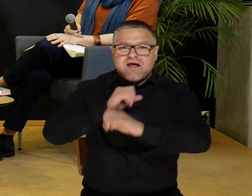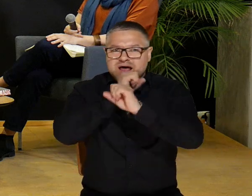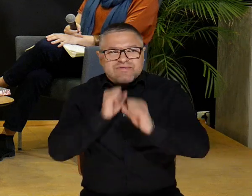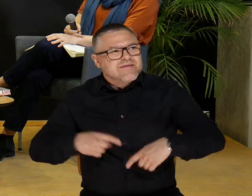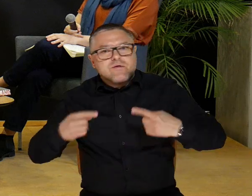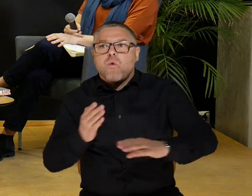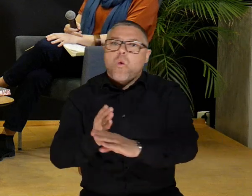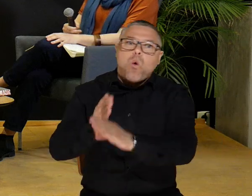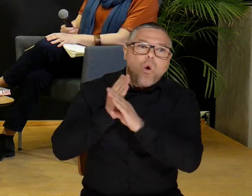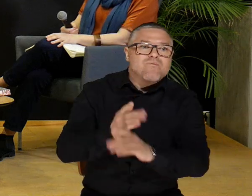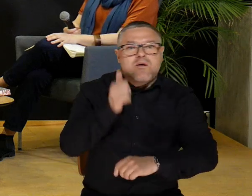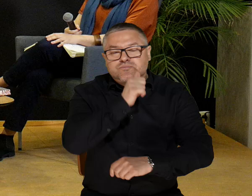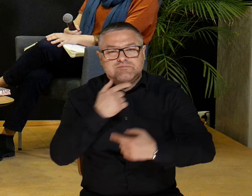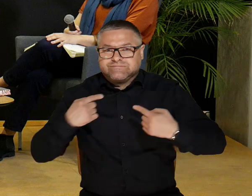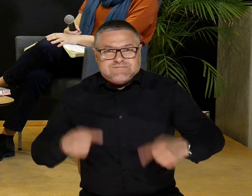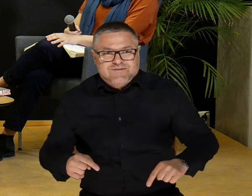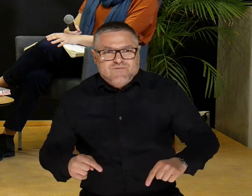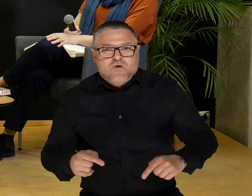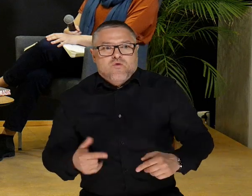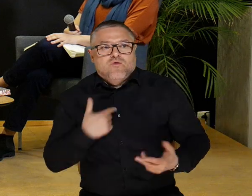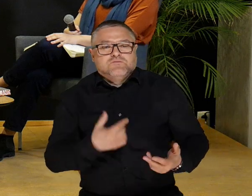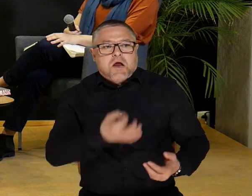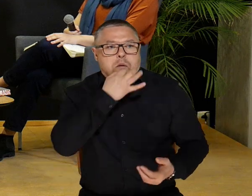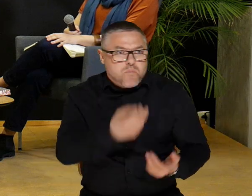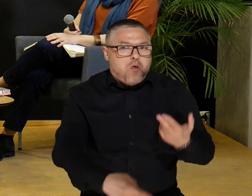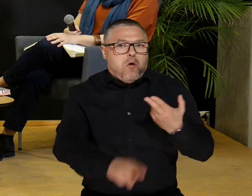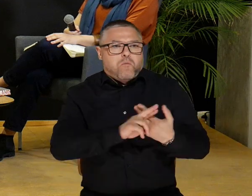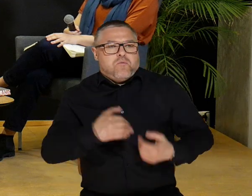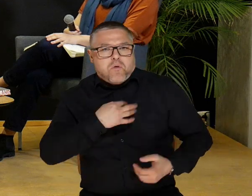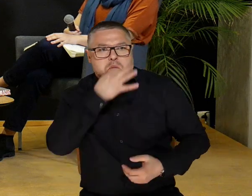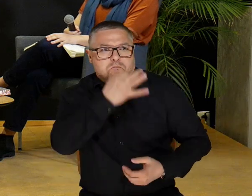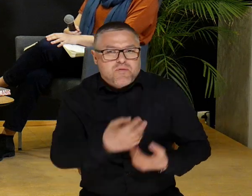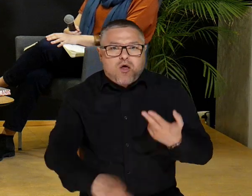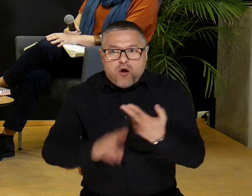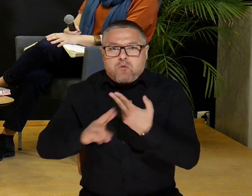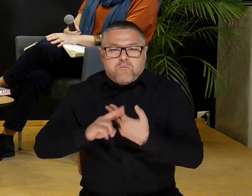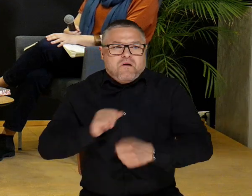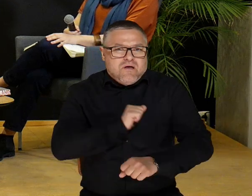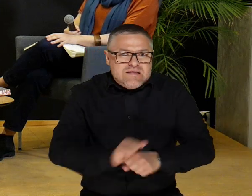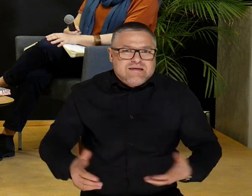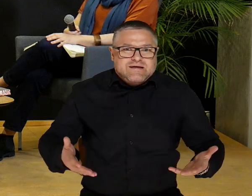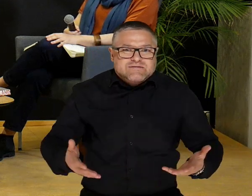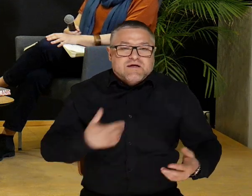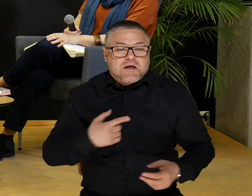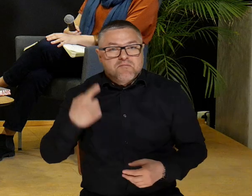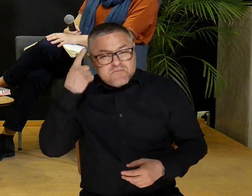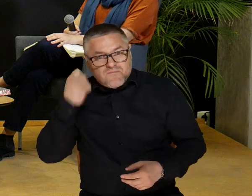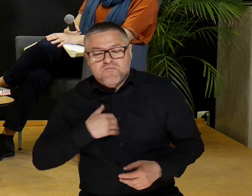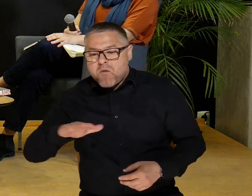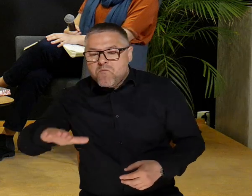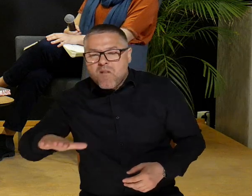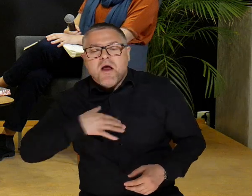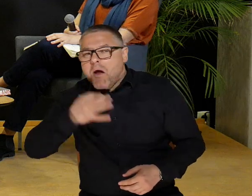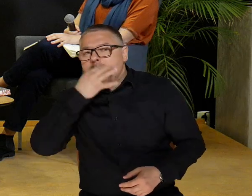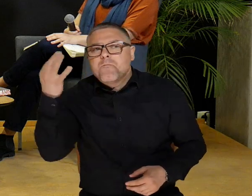ukrywana. Ja właściwie nie było tak, że mi nie odpowiadano na pytanie. Jeżeli o coś pytałam, to mi odpowiadano. Na przykład pamiętam, jak byłam mała i